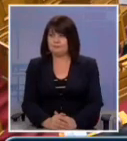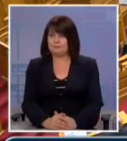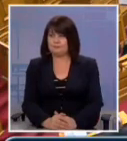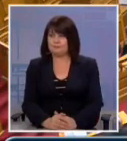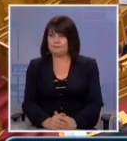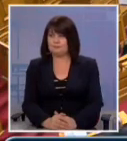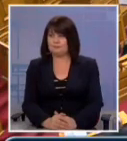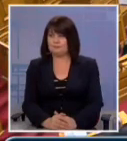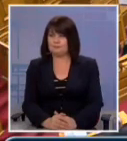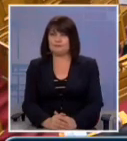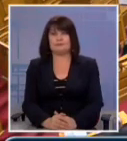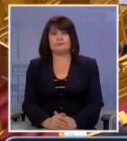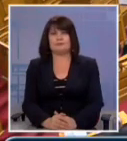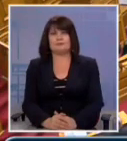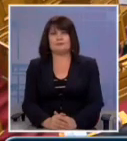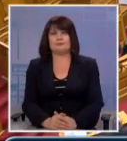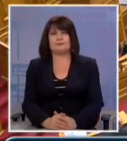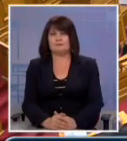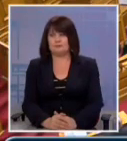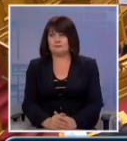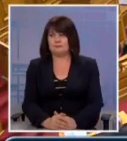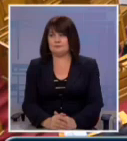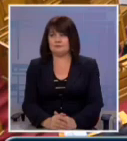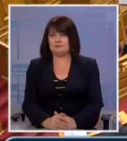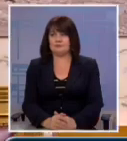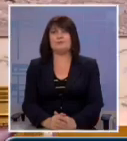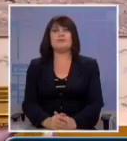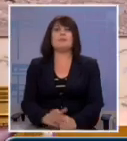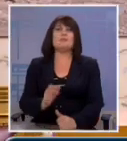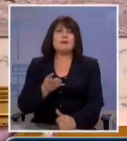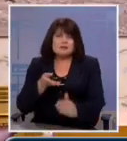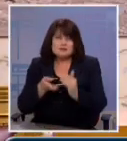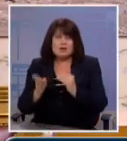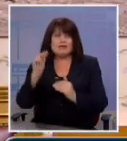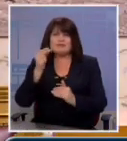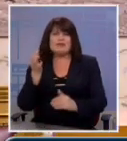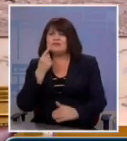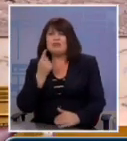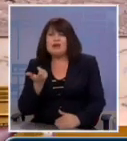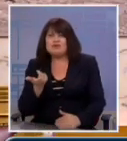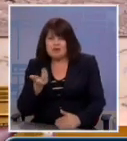Ναι, ο κατερχόμενος της έδρας βουλευτής είστε. Πώς?